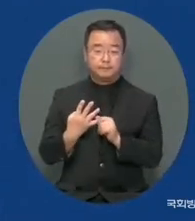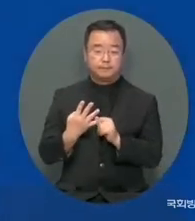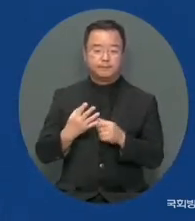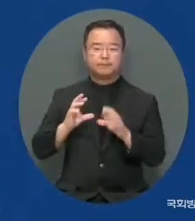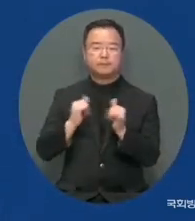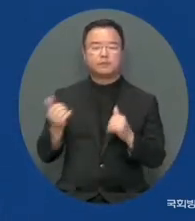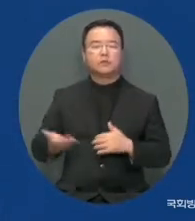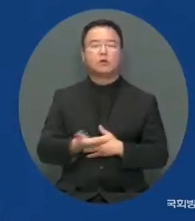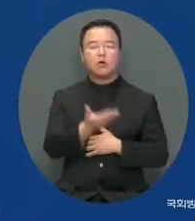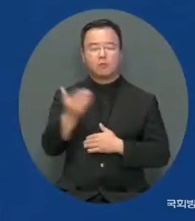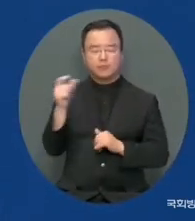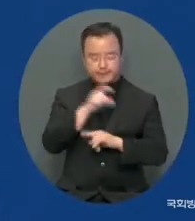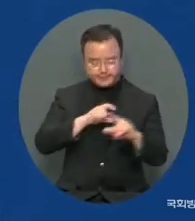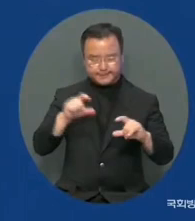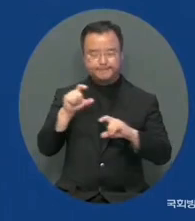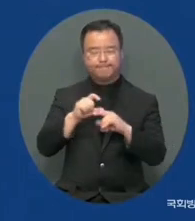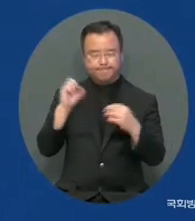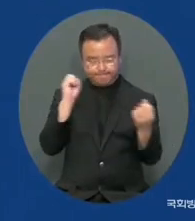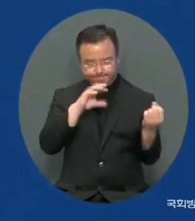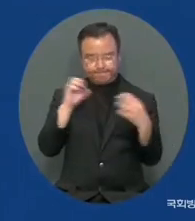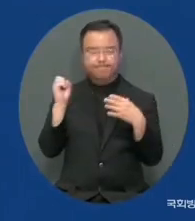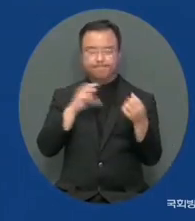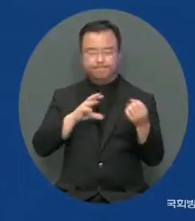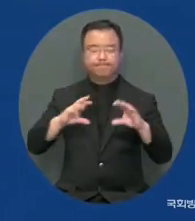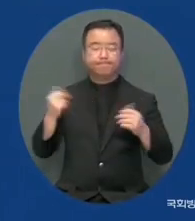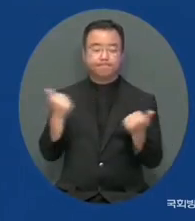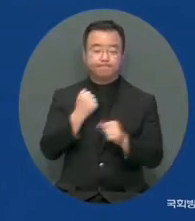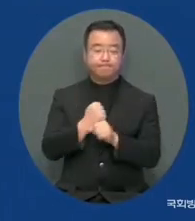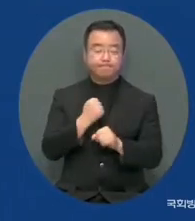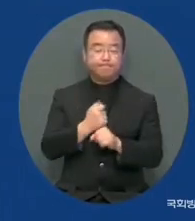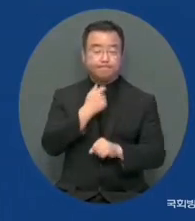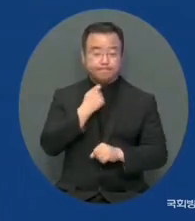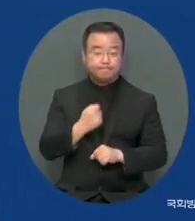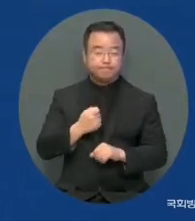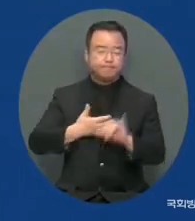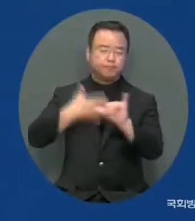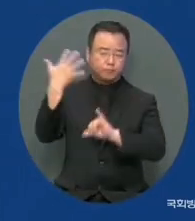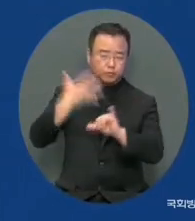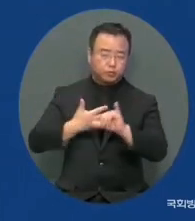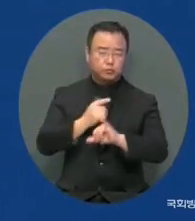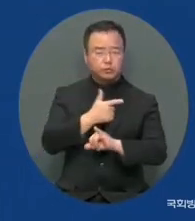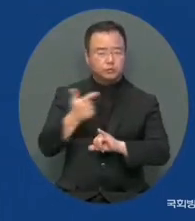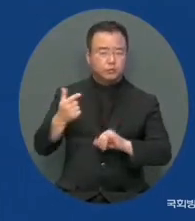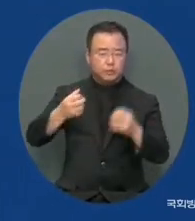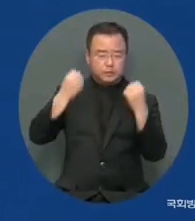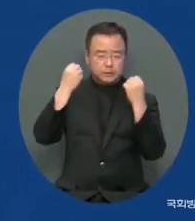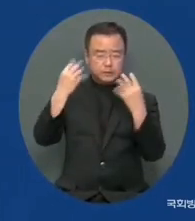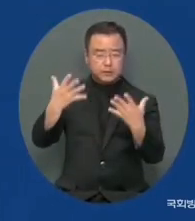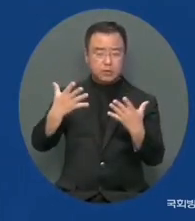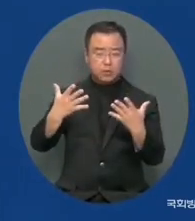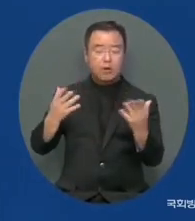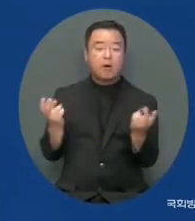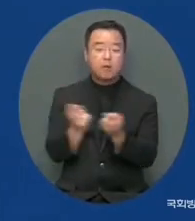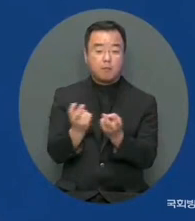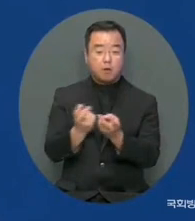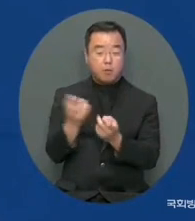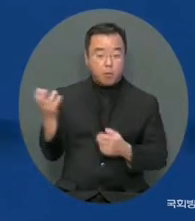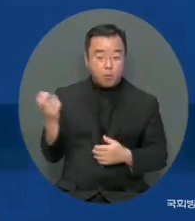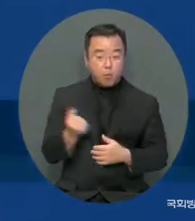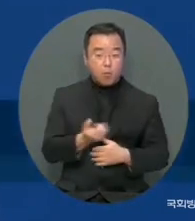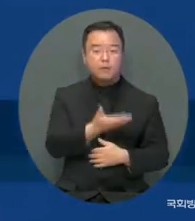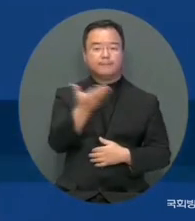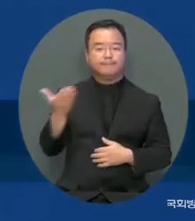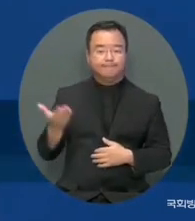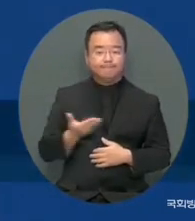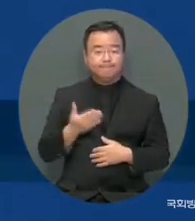더 소통하는 국회를 만들겠습니다. 특히 유튜브 등 뉴미디어 채널을 통해서 국민과 직접